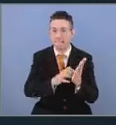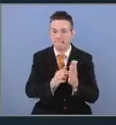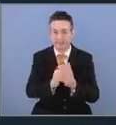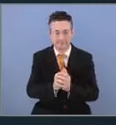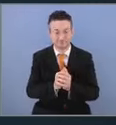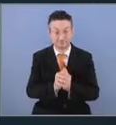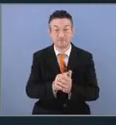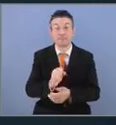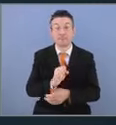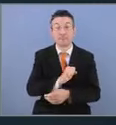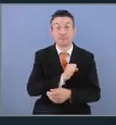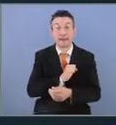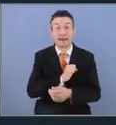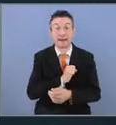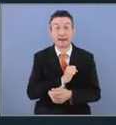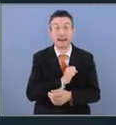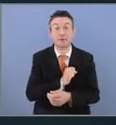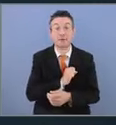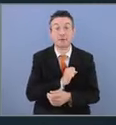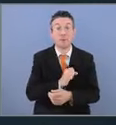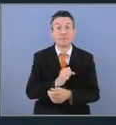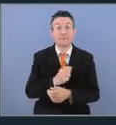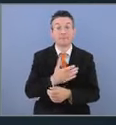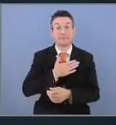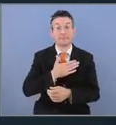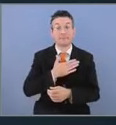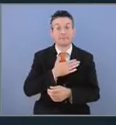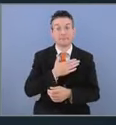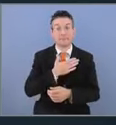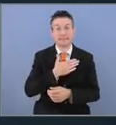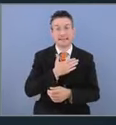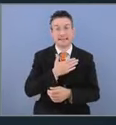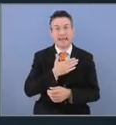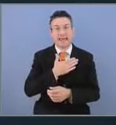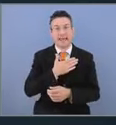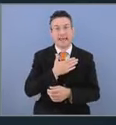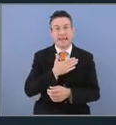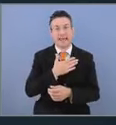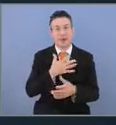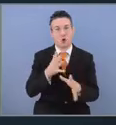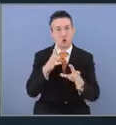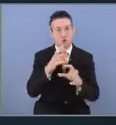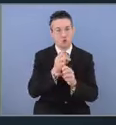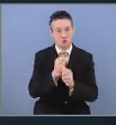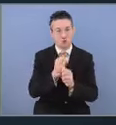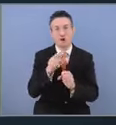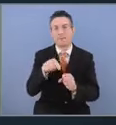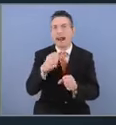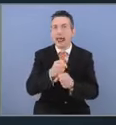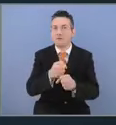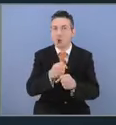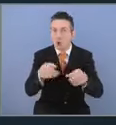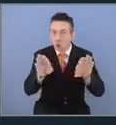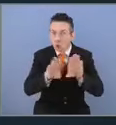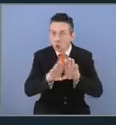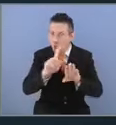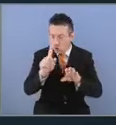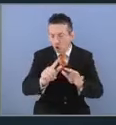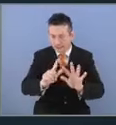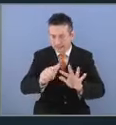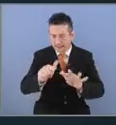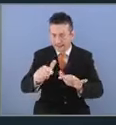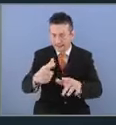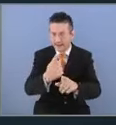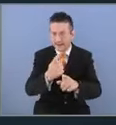in queste mie conclusioni, di un lavoro che comunque resta aperto e si completerà nelle prossime settimane, sia utile che io